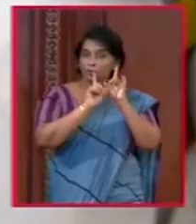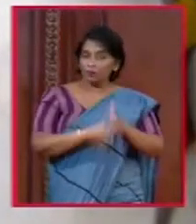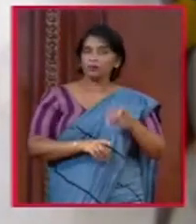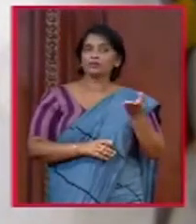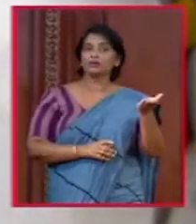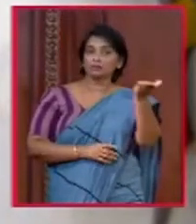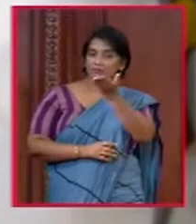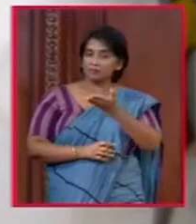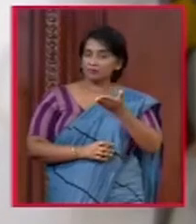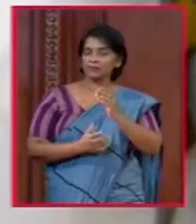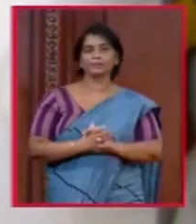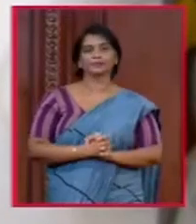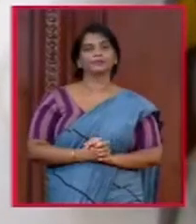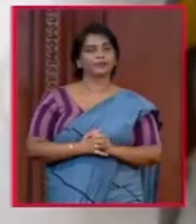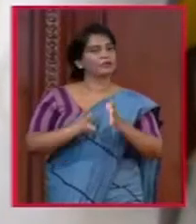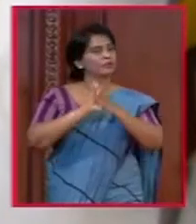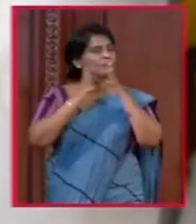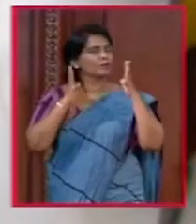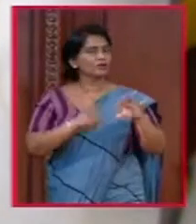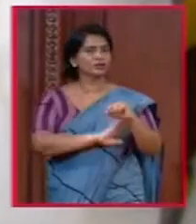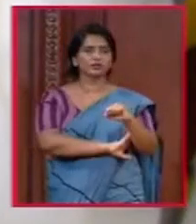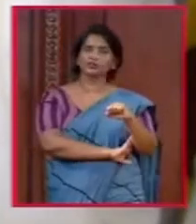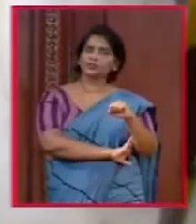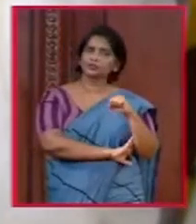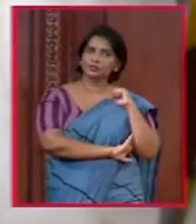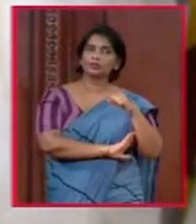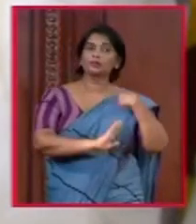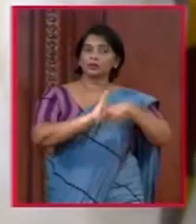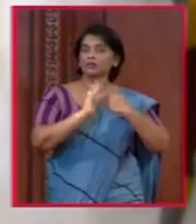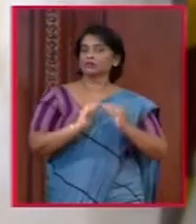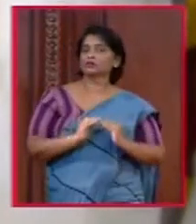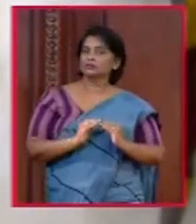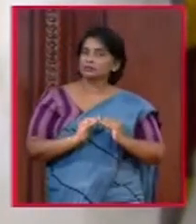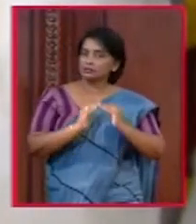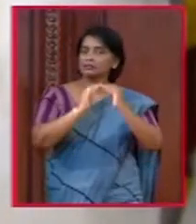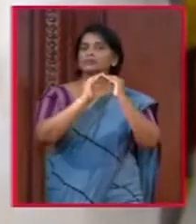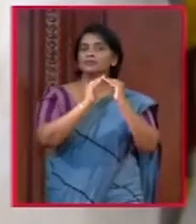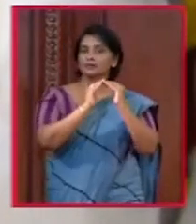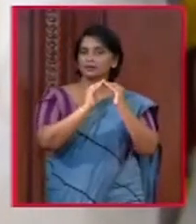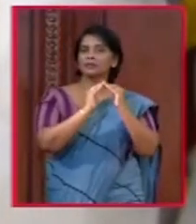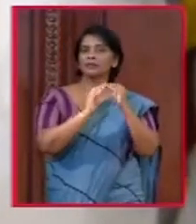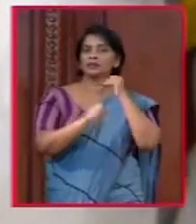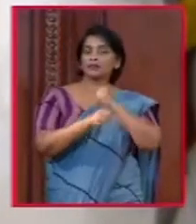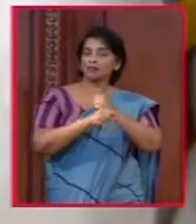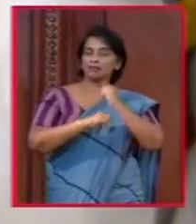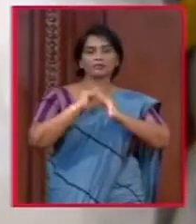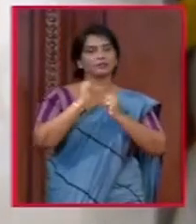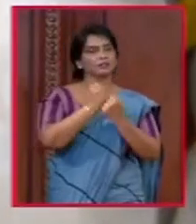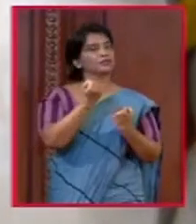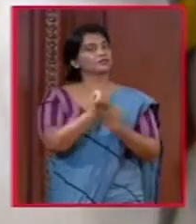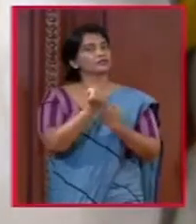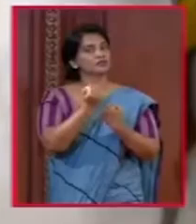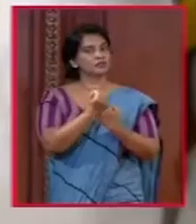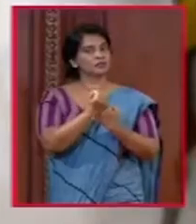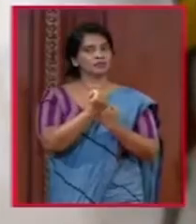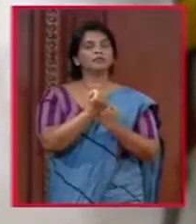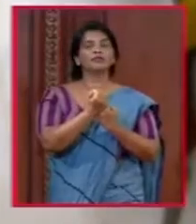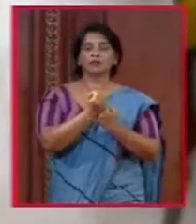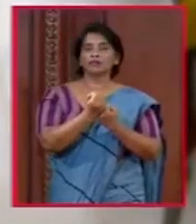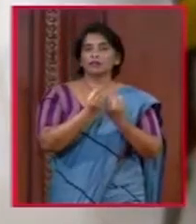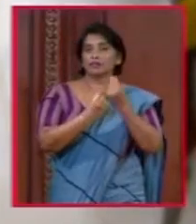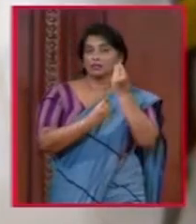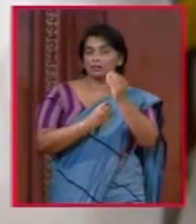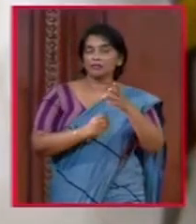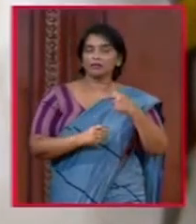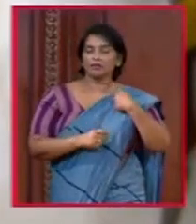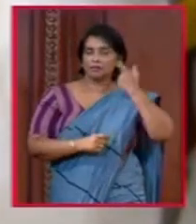එනිසා ඔවුන් වඩාත් සක්තිමත්ව අපේ රට ගොඩනැගීම සඳහා රජයේ ක්‍රියාවලට සහයදී උදව්